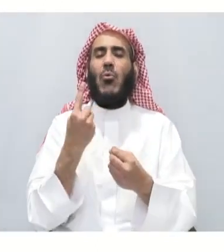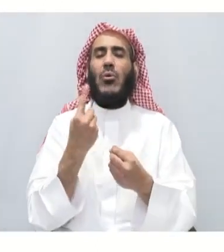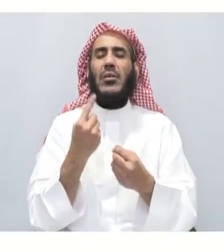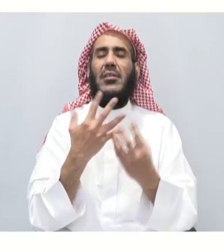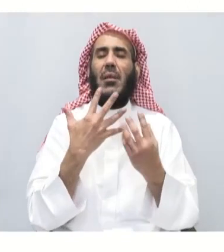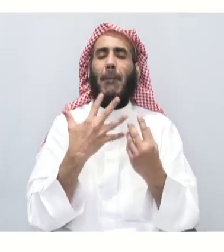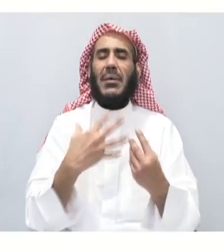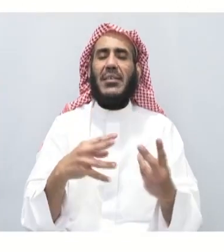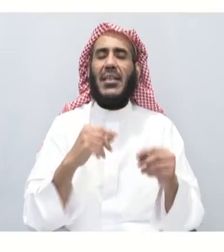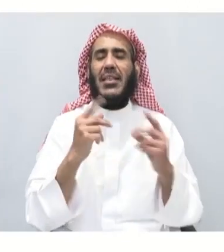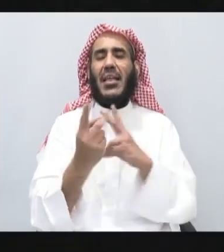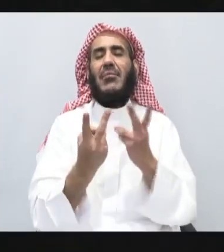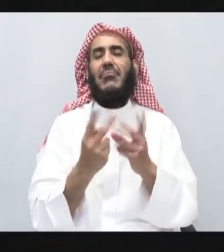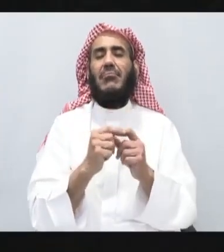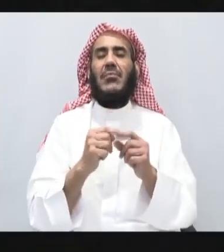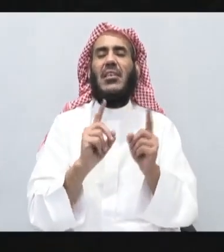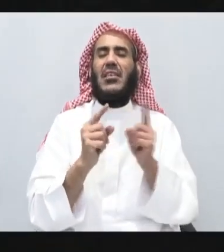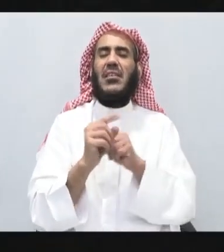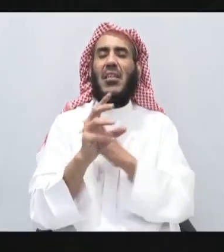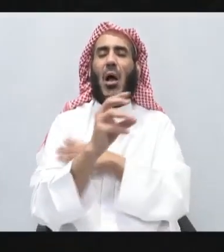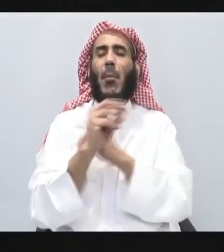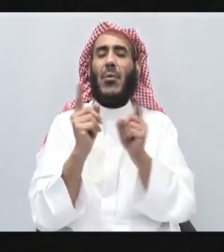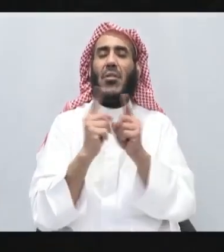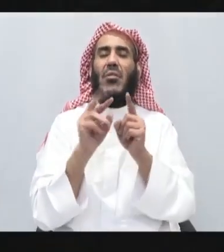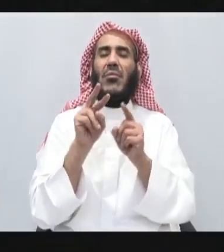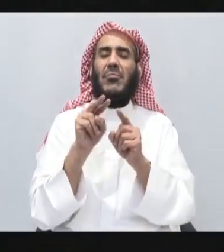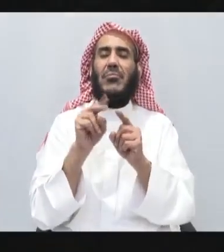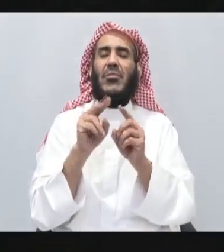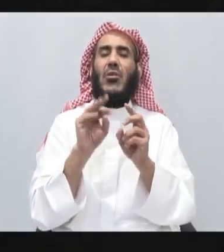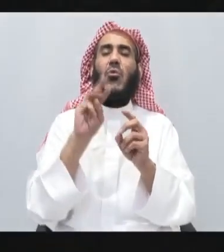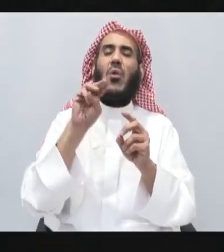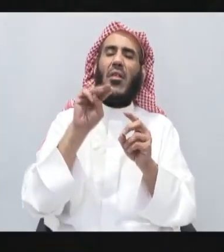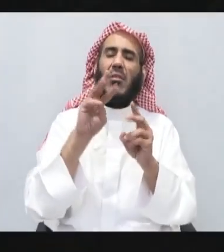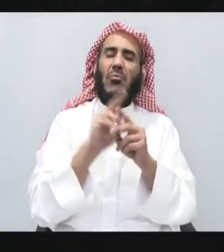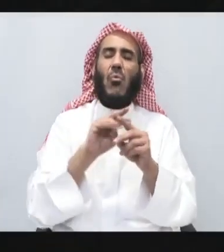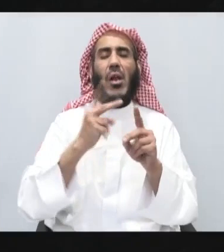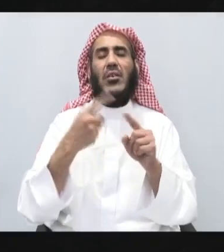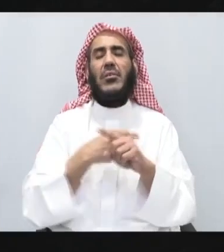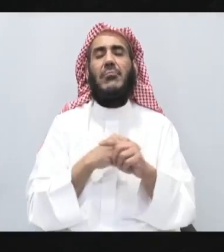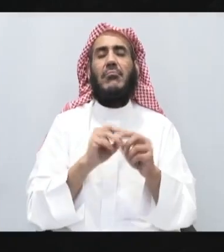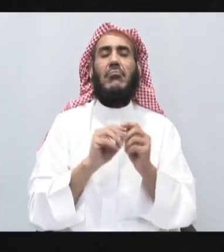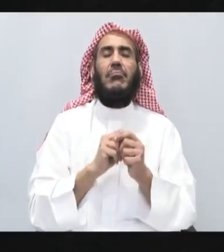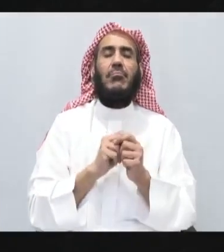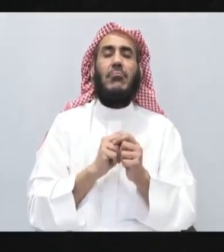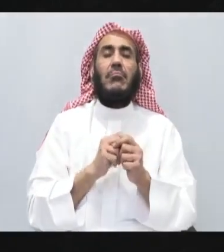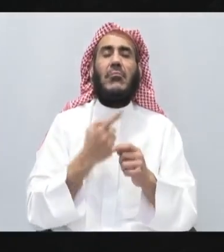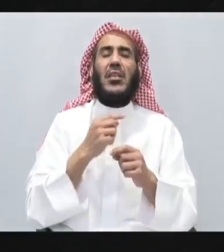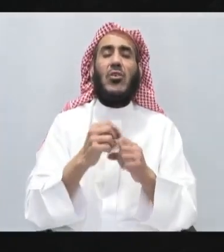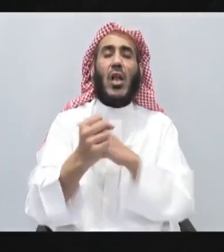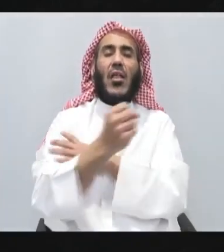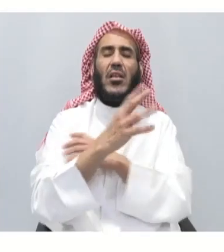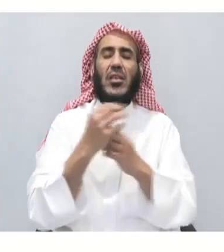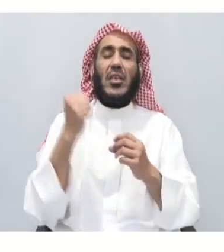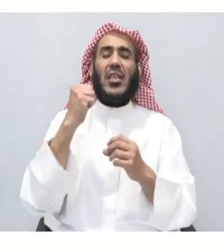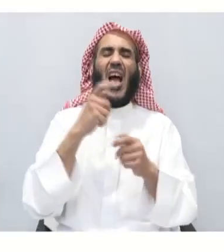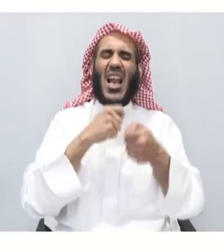تنبسط الاخرى عندما تنقبض الثنائيه تنبسط الثلاثيه والعكس صحيح تحتاج العضلات الى